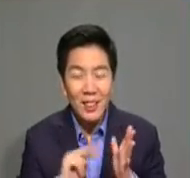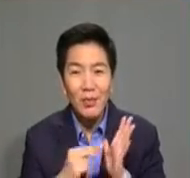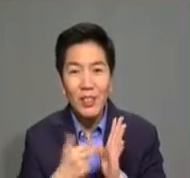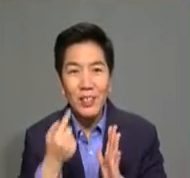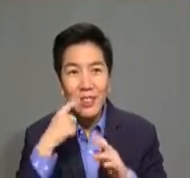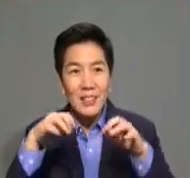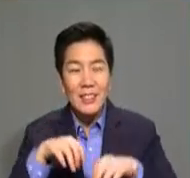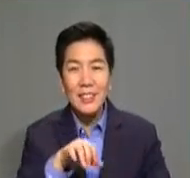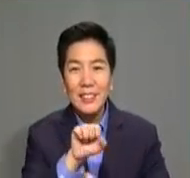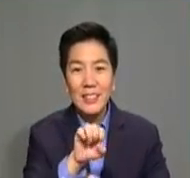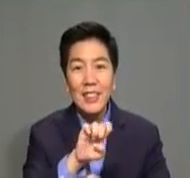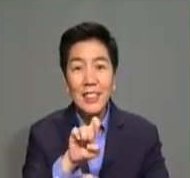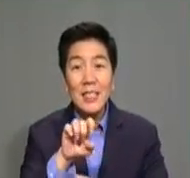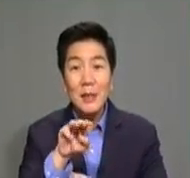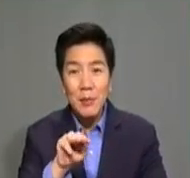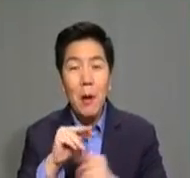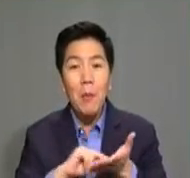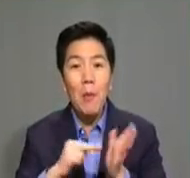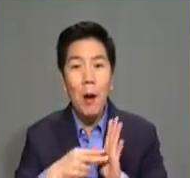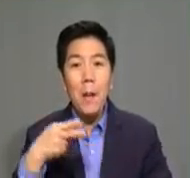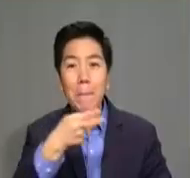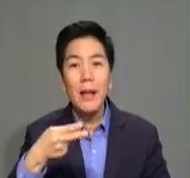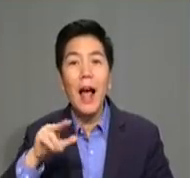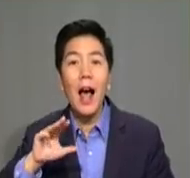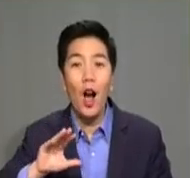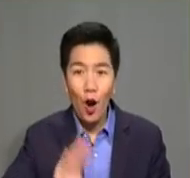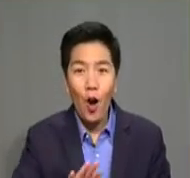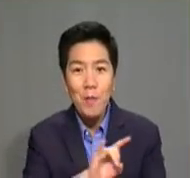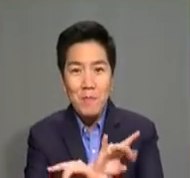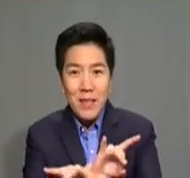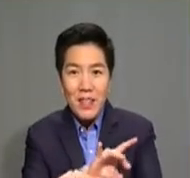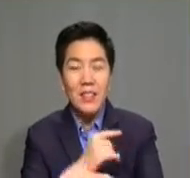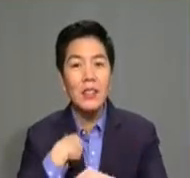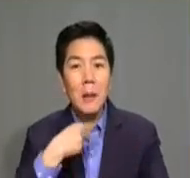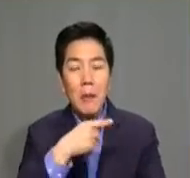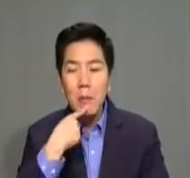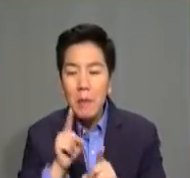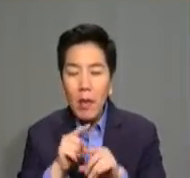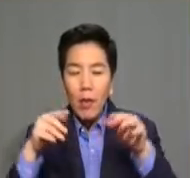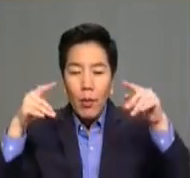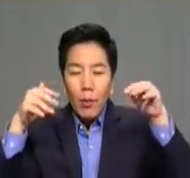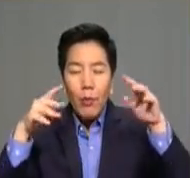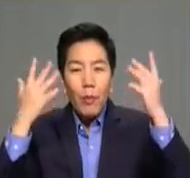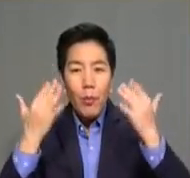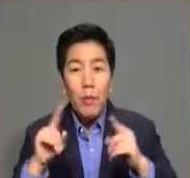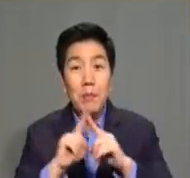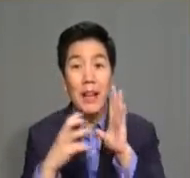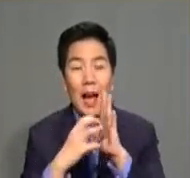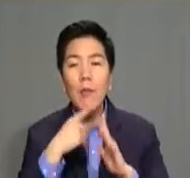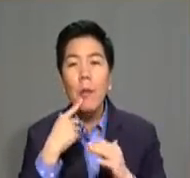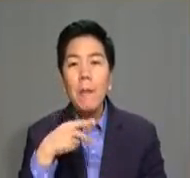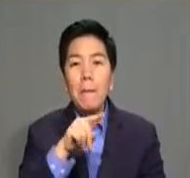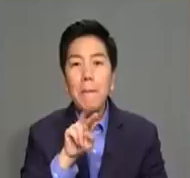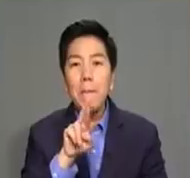มคำว่าสิมสิมเนี่ยค่ะเป็นภาษาของชาวเพชรบุรีหมายความว่าฝนตกแบบปล่อยๆถ้าเป็นภาษาภาคกลางก็จ